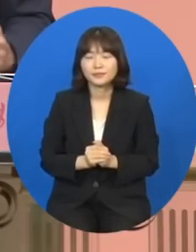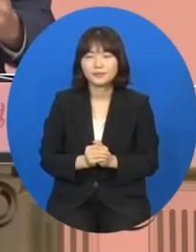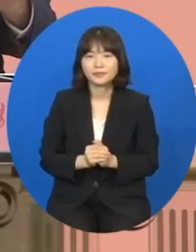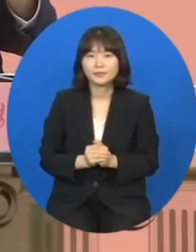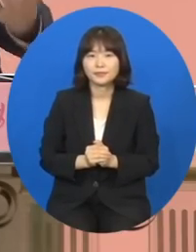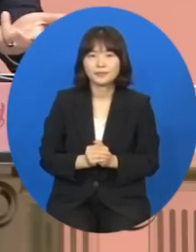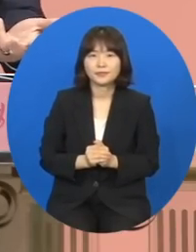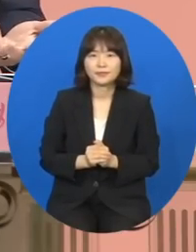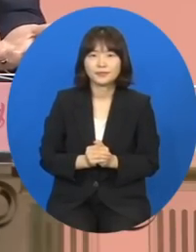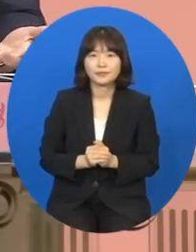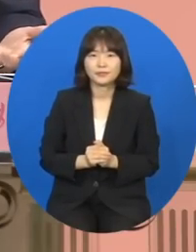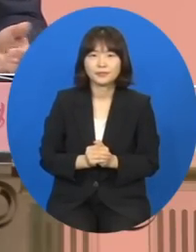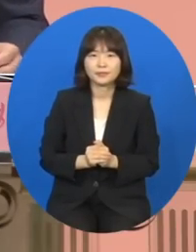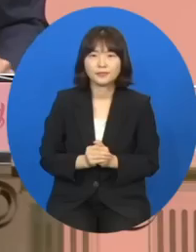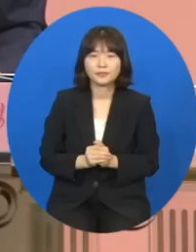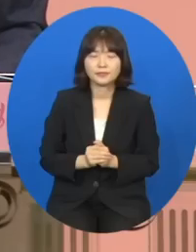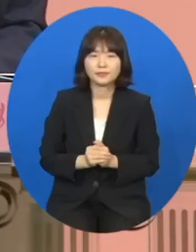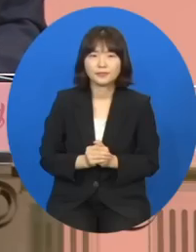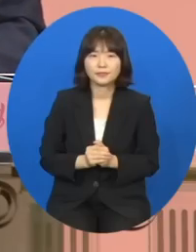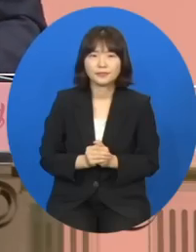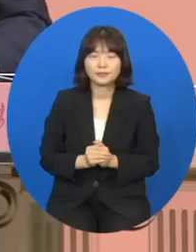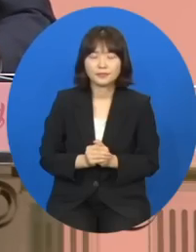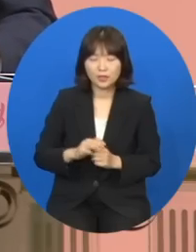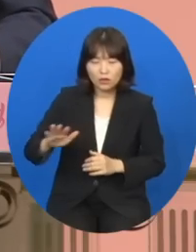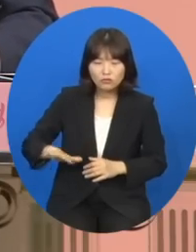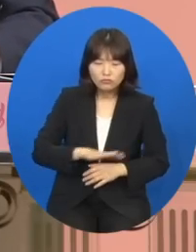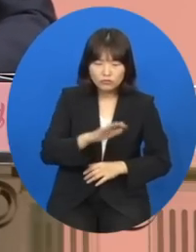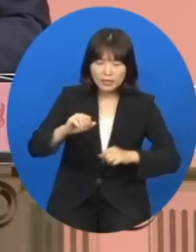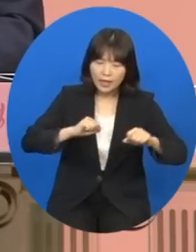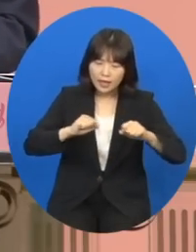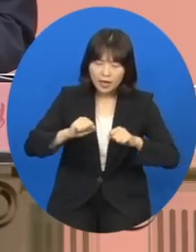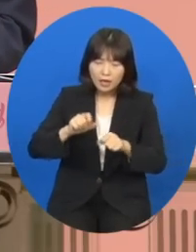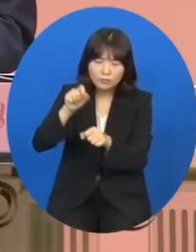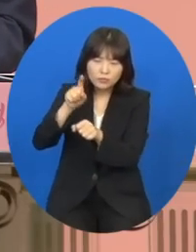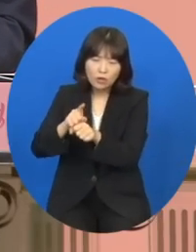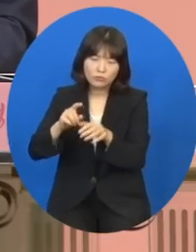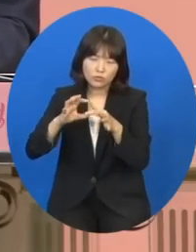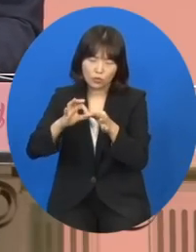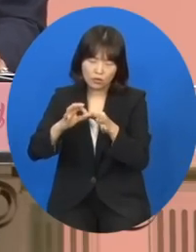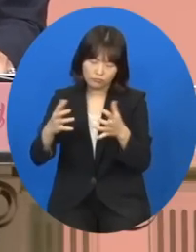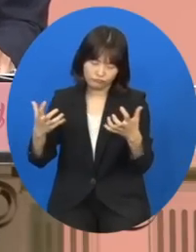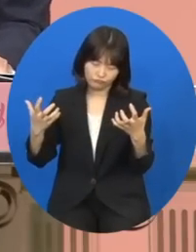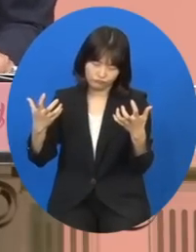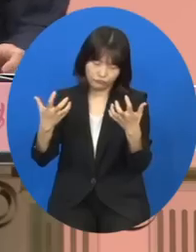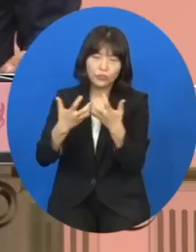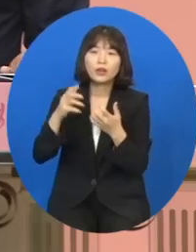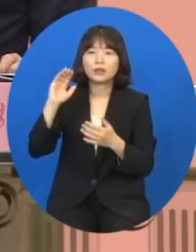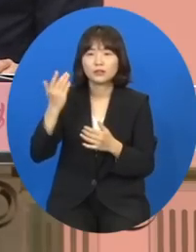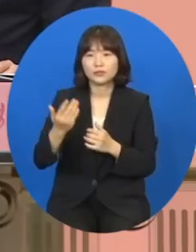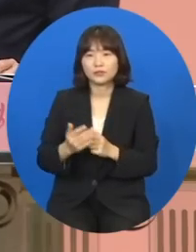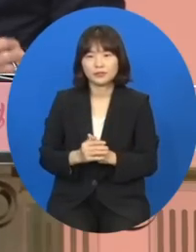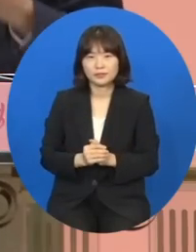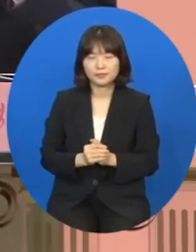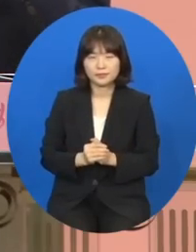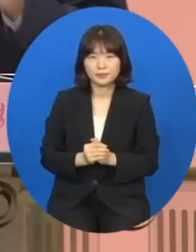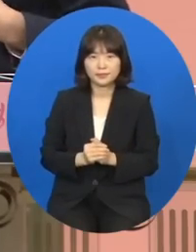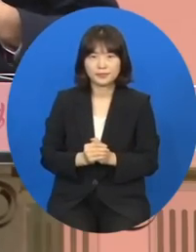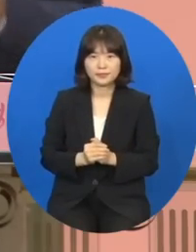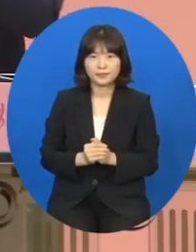2 갸 웃돌 우리의 행함은 성품을 통해서 품성 하게 됩니다 이렇게 하트